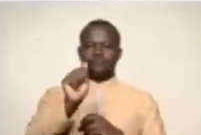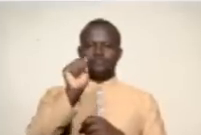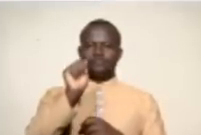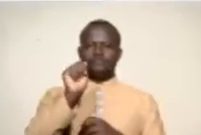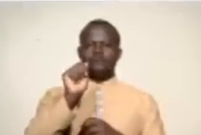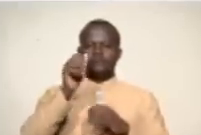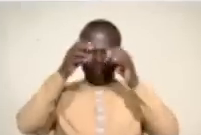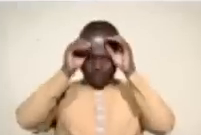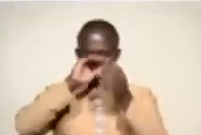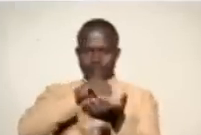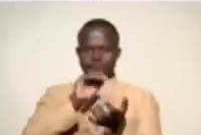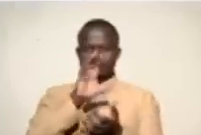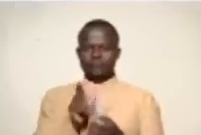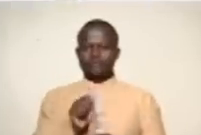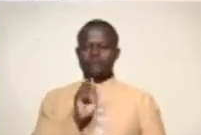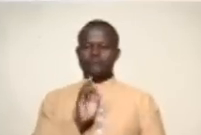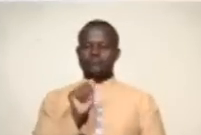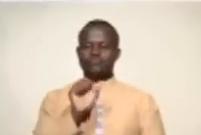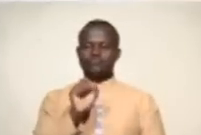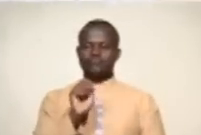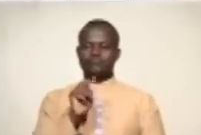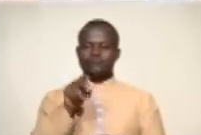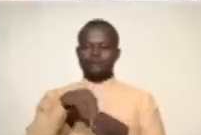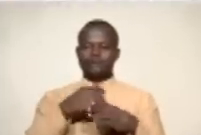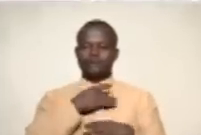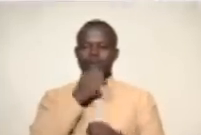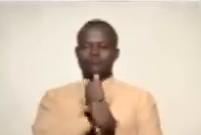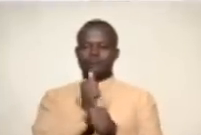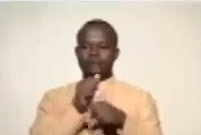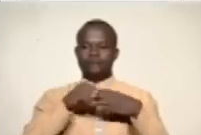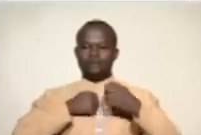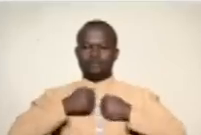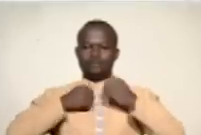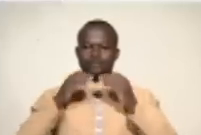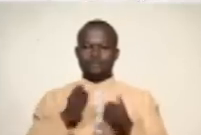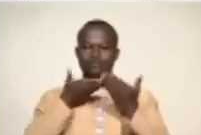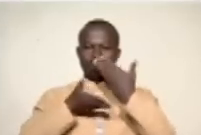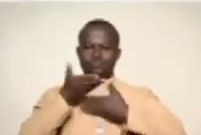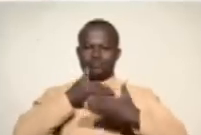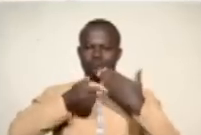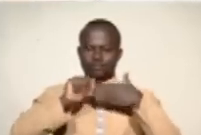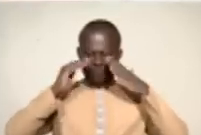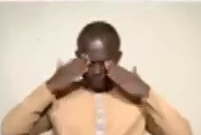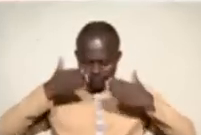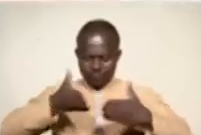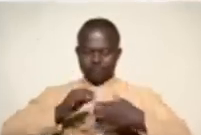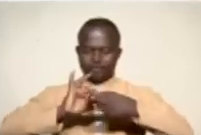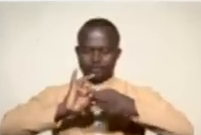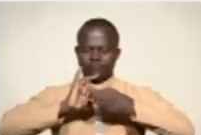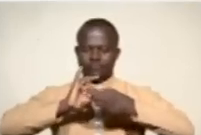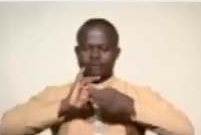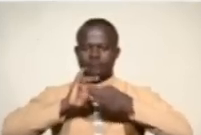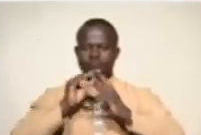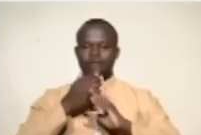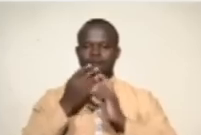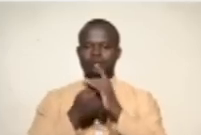we wa Centrafrica Faustin Archange Touadera uri mu ruzinduko rw'akazi mu Rwanda ibiganiro byabo byibanze ku mubano n'ubufatanye hagati